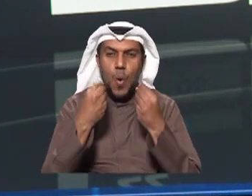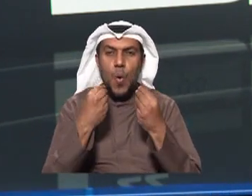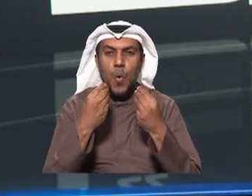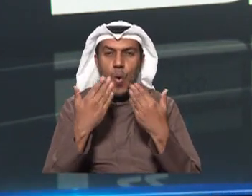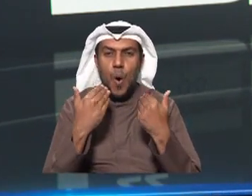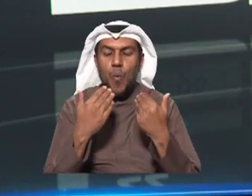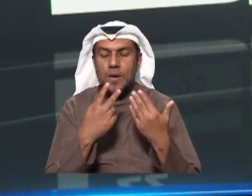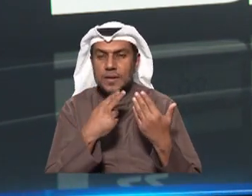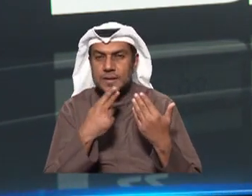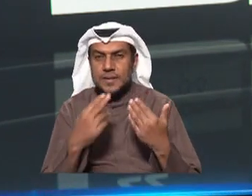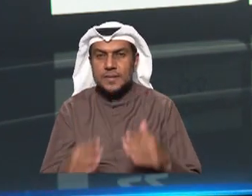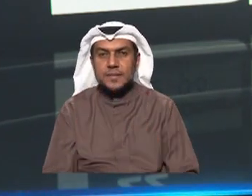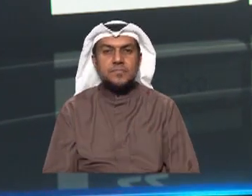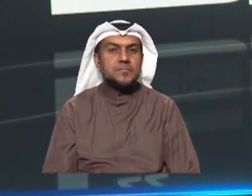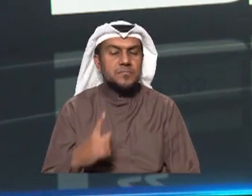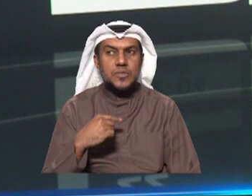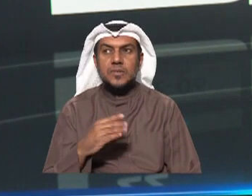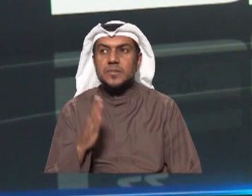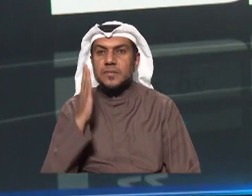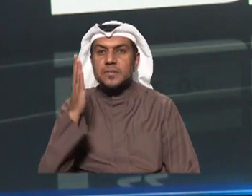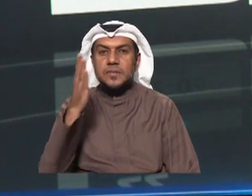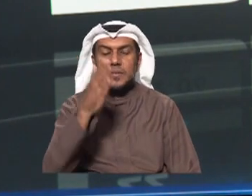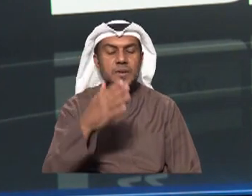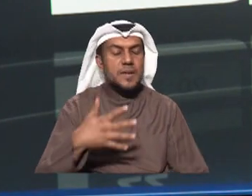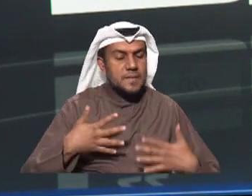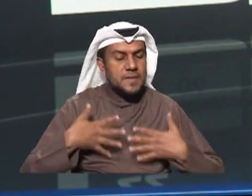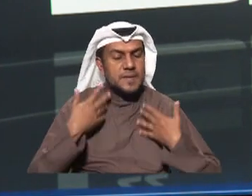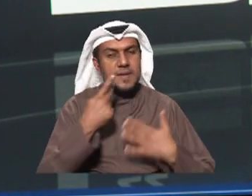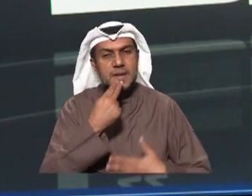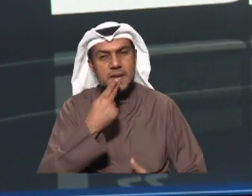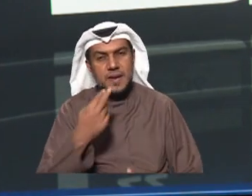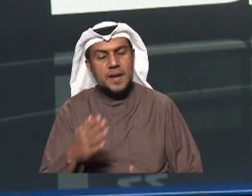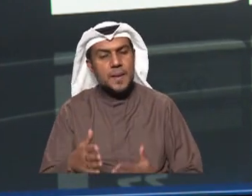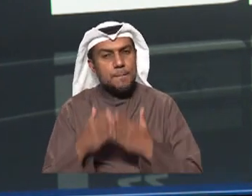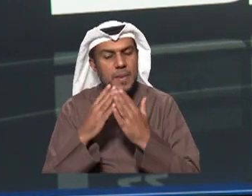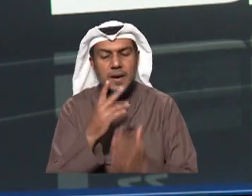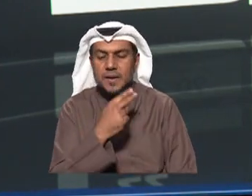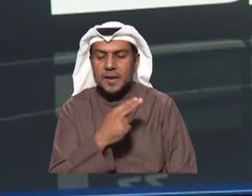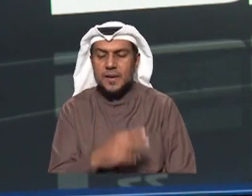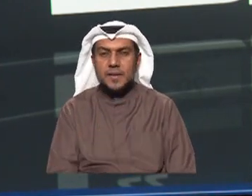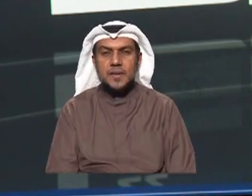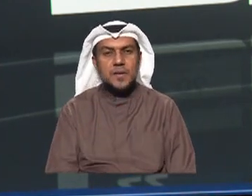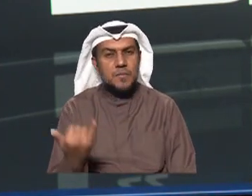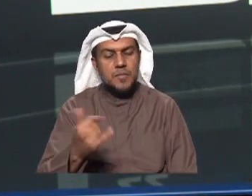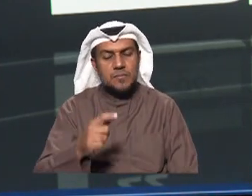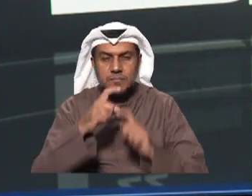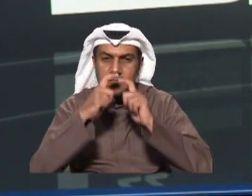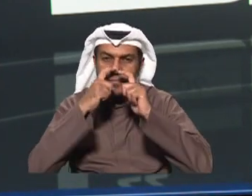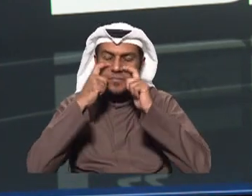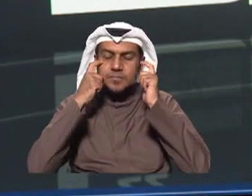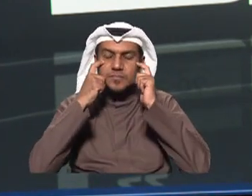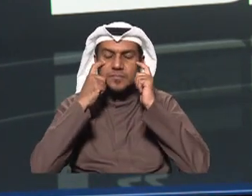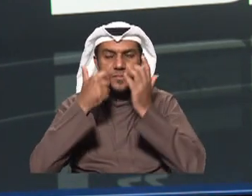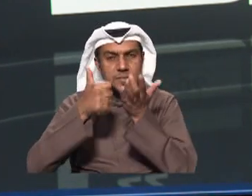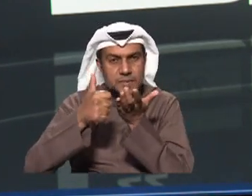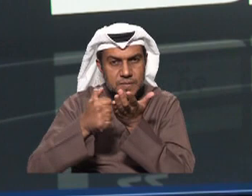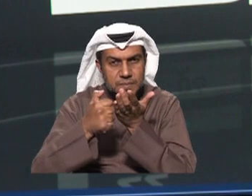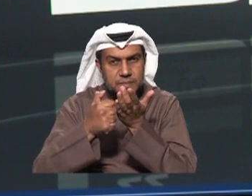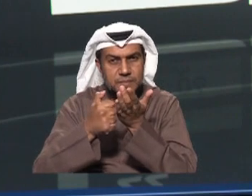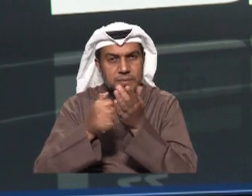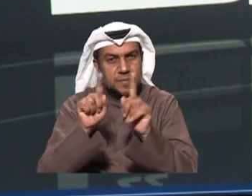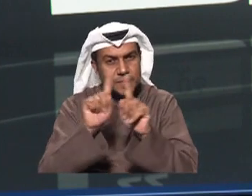جدا ومناسبة جدا أيضا لممارسة جميع الأنشطة الخارجية، لكن ما ننسى الالتزام بالاشتراطات الصحية خلال